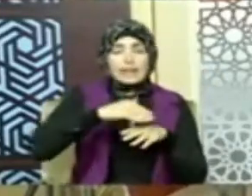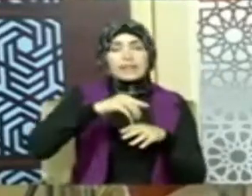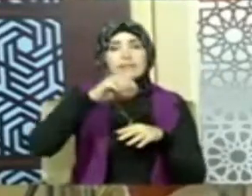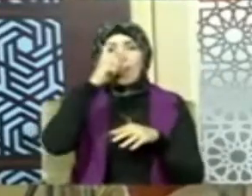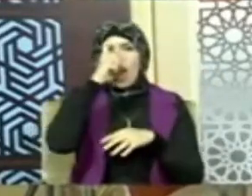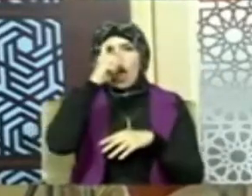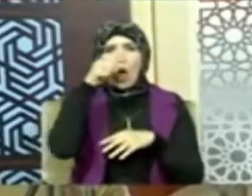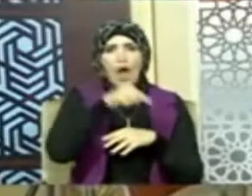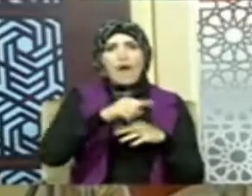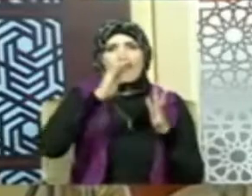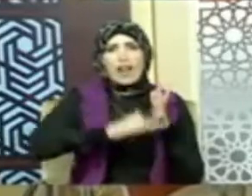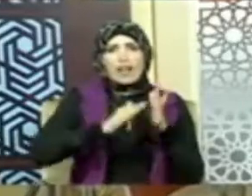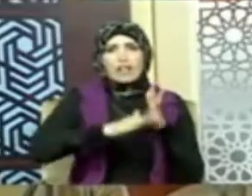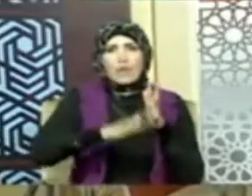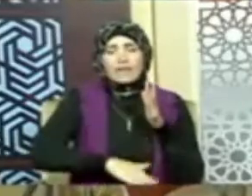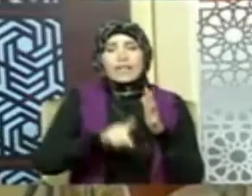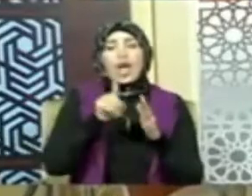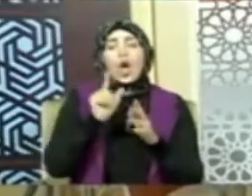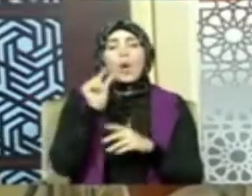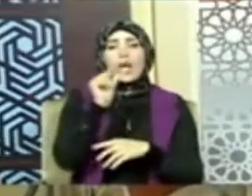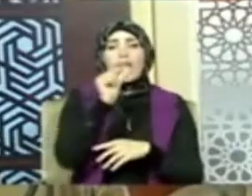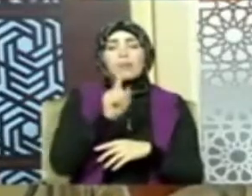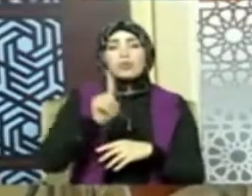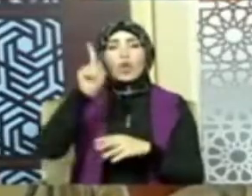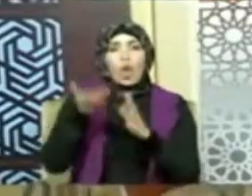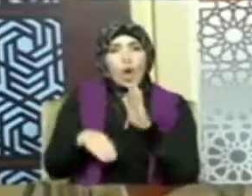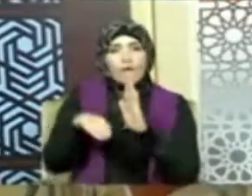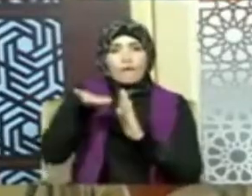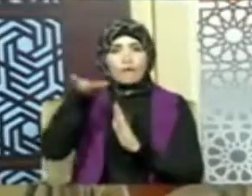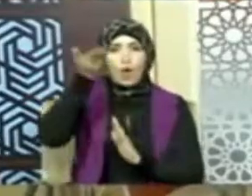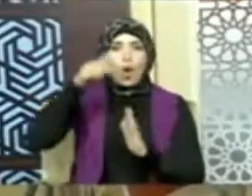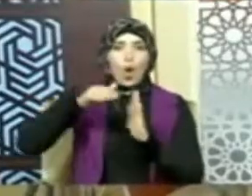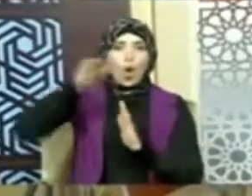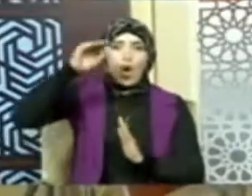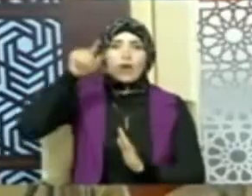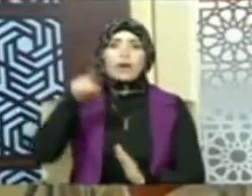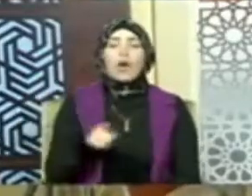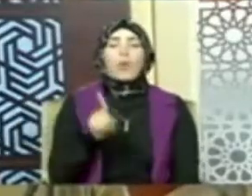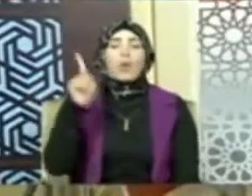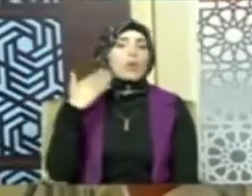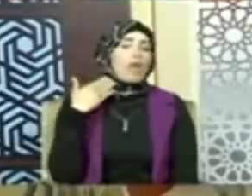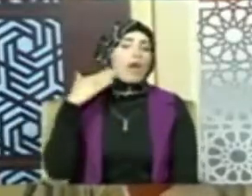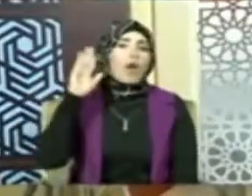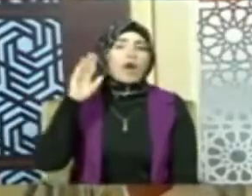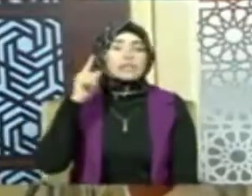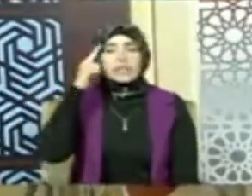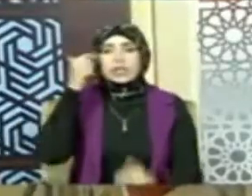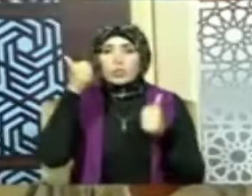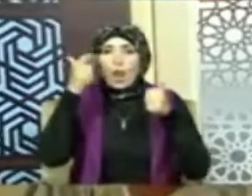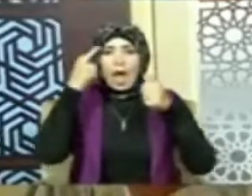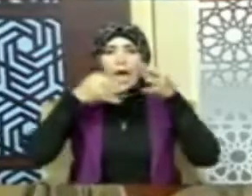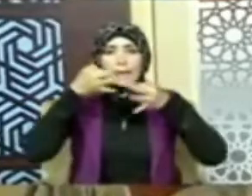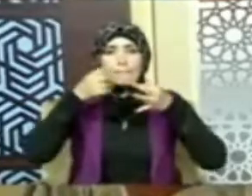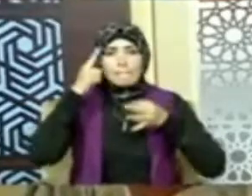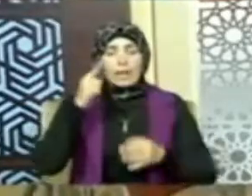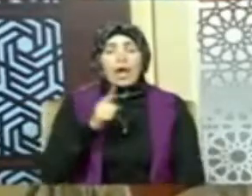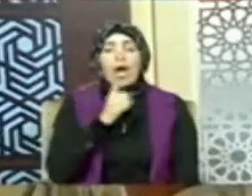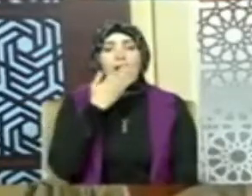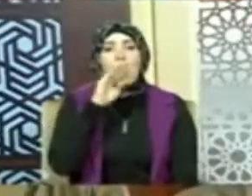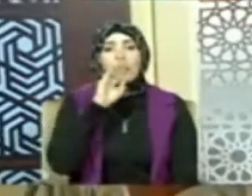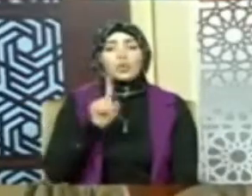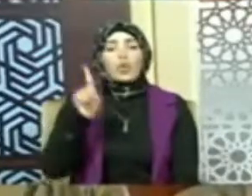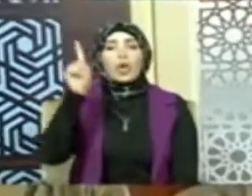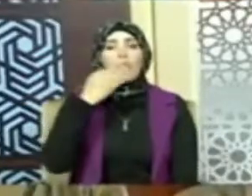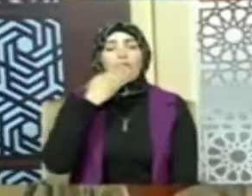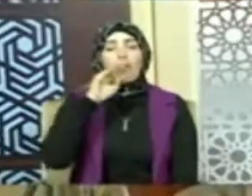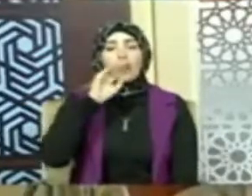وكلمة الله هي العليا والله عزيز حكيم. أحمدك اللهم